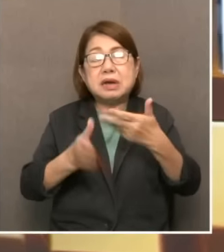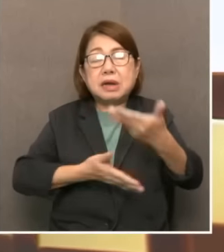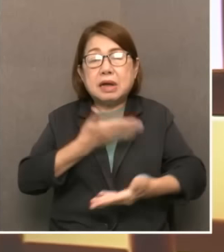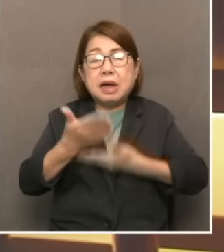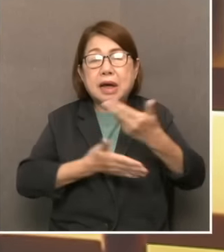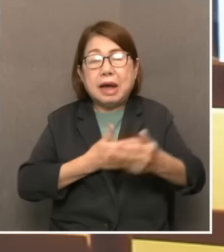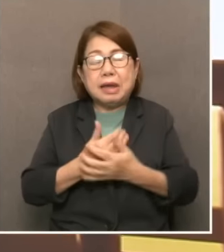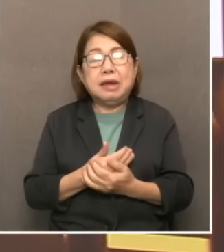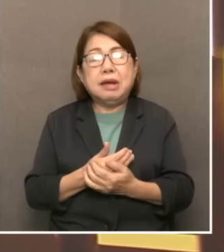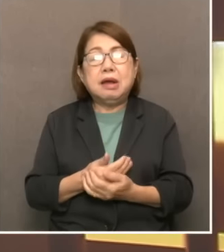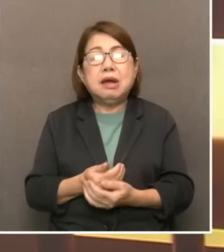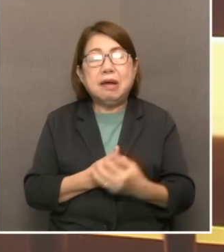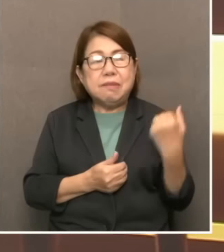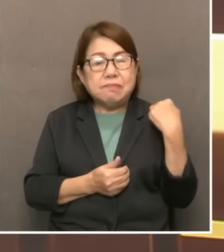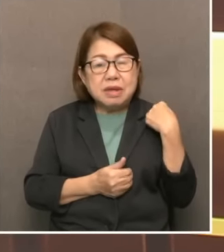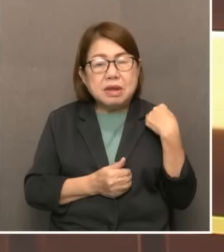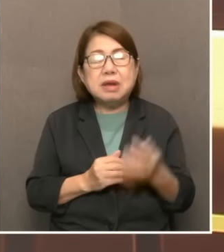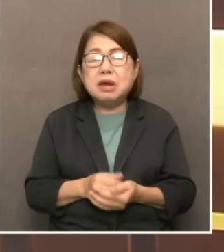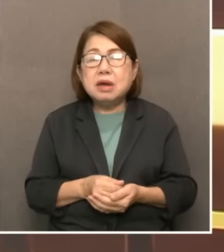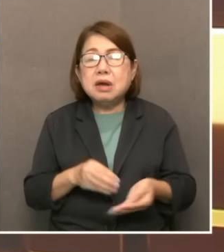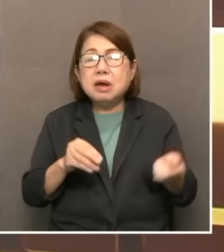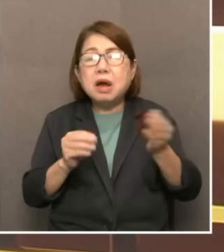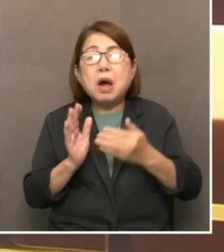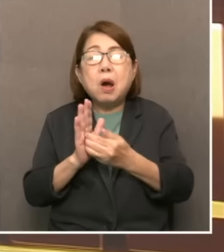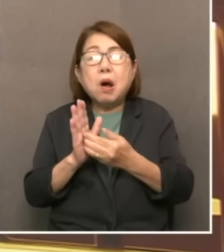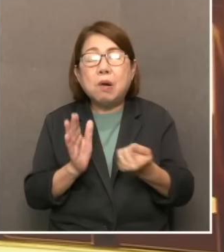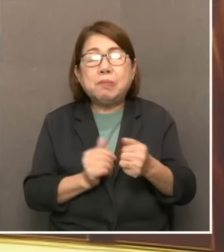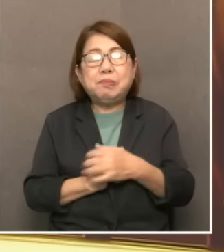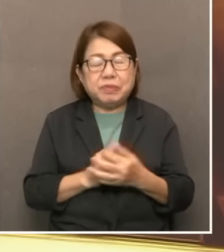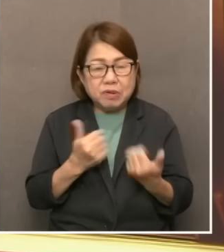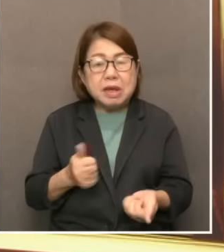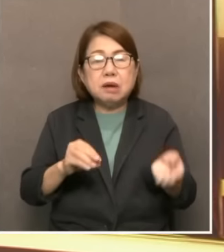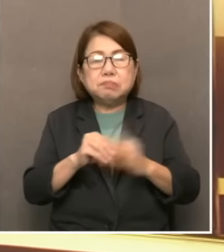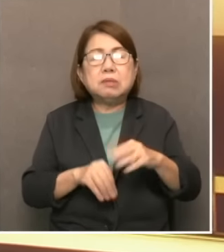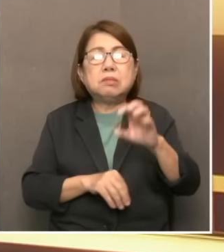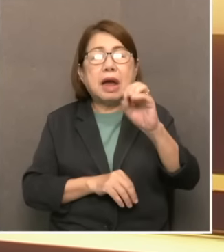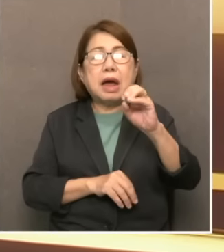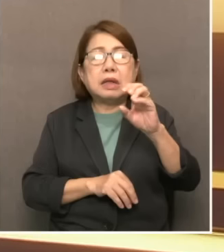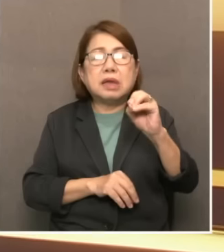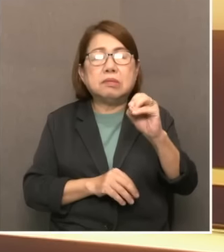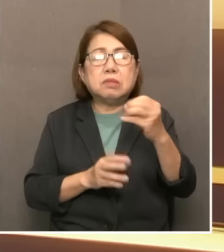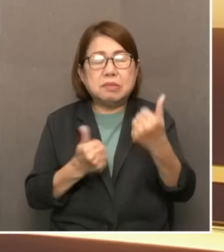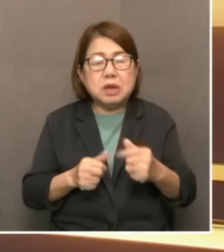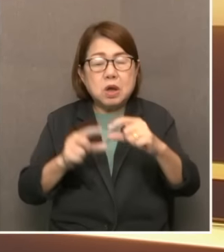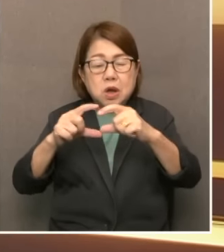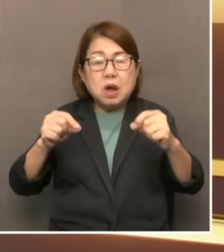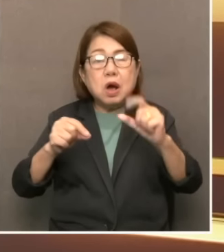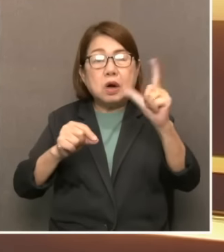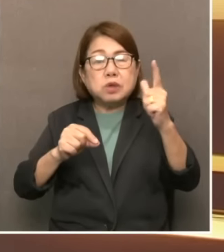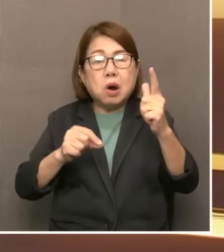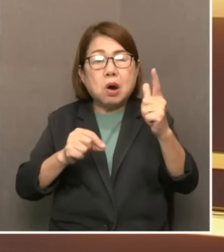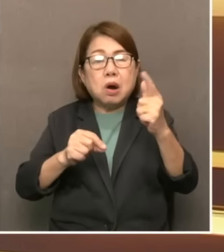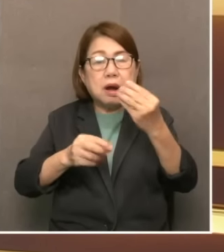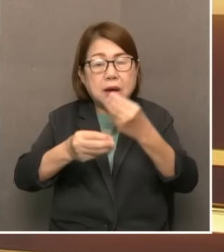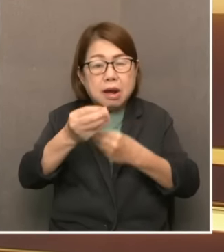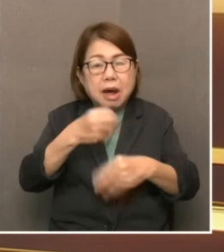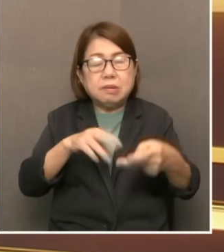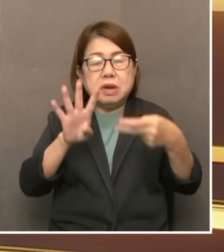350บาทแล้วก็บวกกลับขึ้นมานะครับอยู่ที่อีก 50บาทนะทำให้ราคาทองคำแท่งนั้นขายออกอยู่ที่ 4,